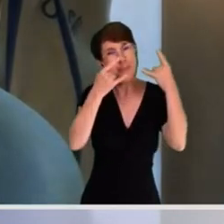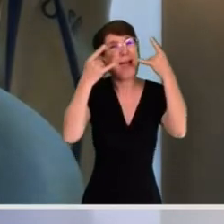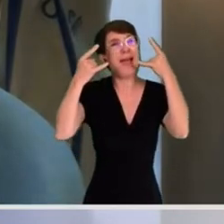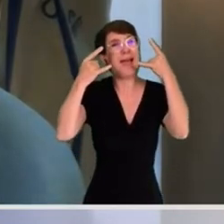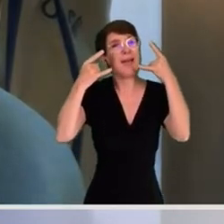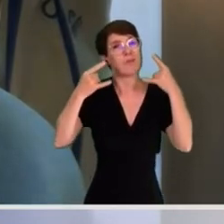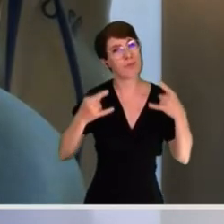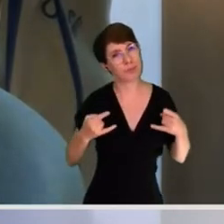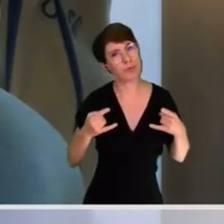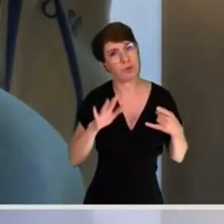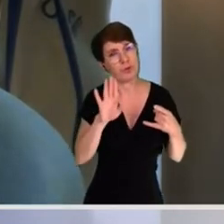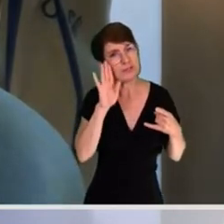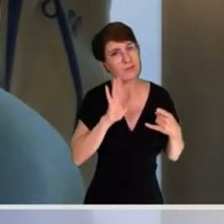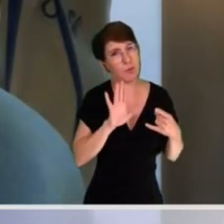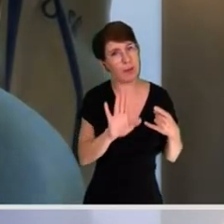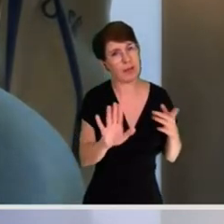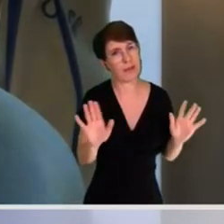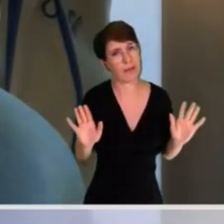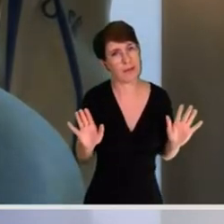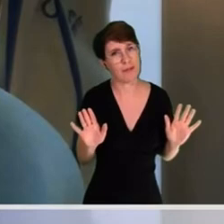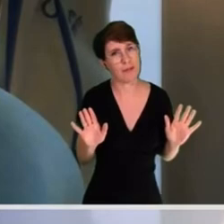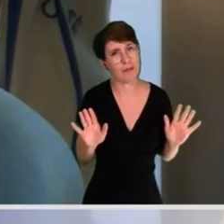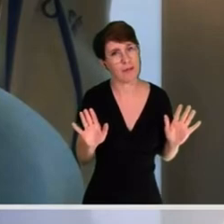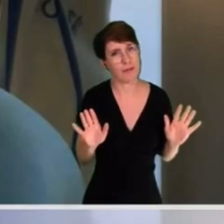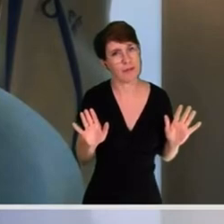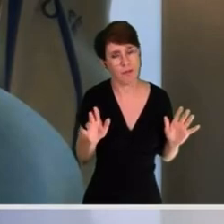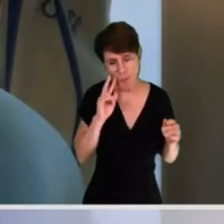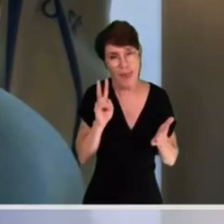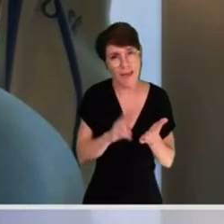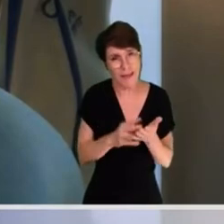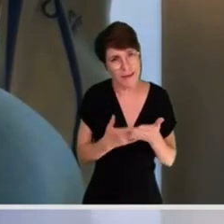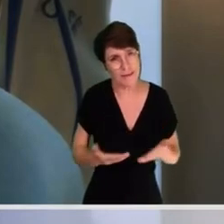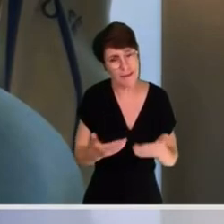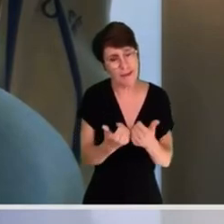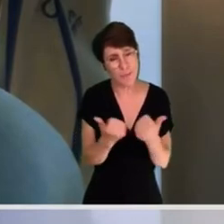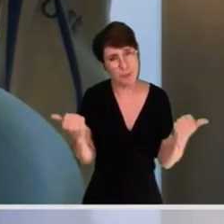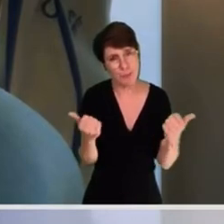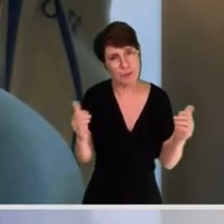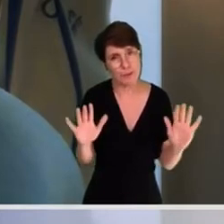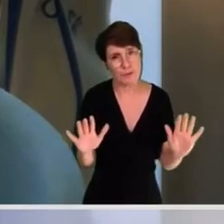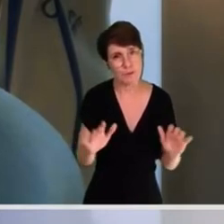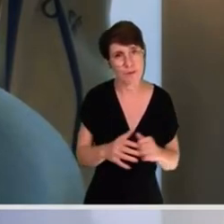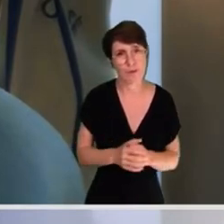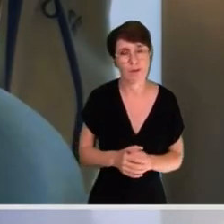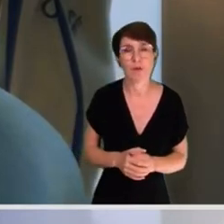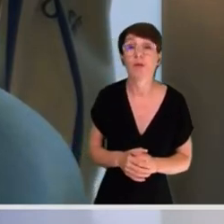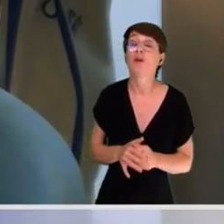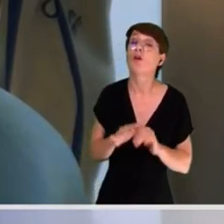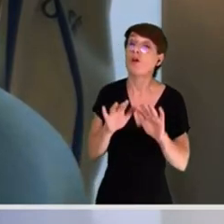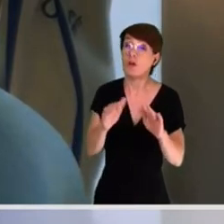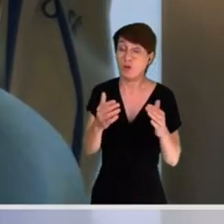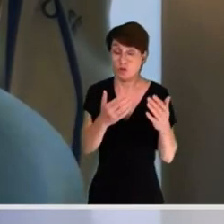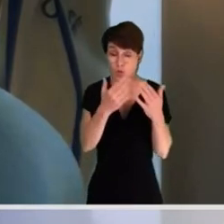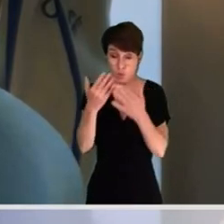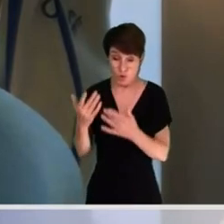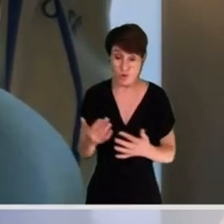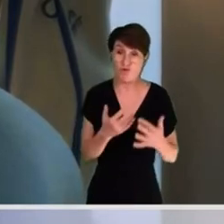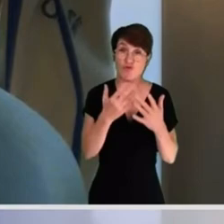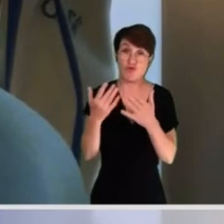de la ville que ce budget couvre. Moi, je voudrais dire simplement que les données